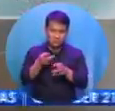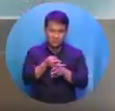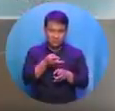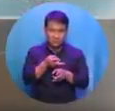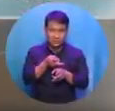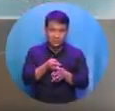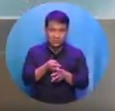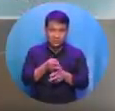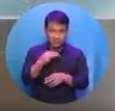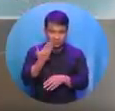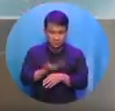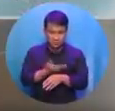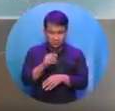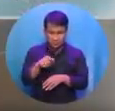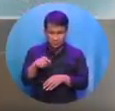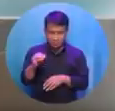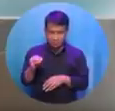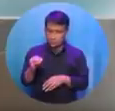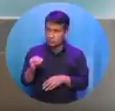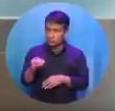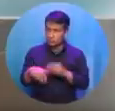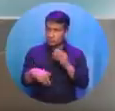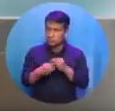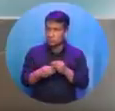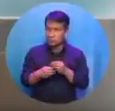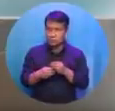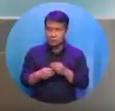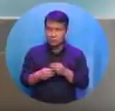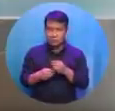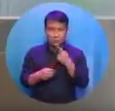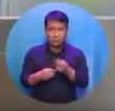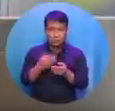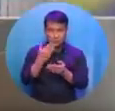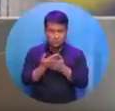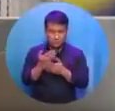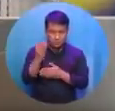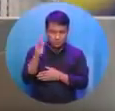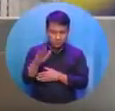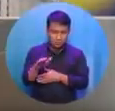at apo. Sir Rainer, magandang tanghali po.